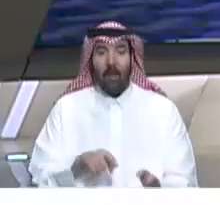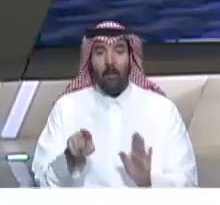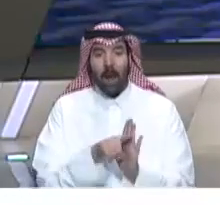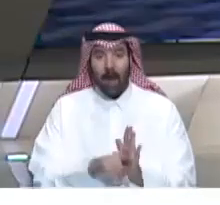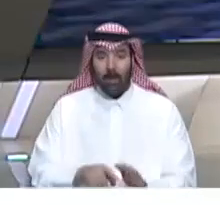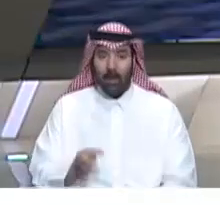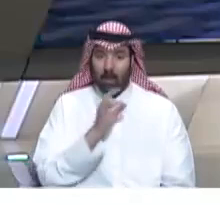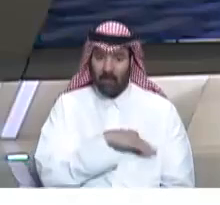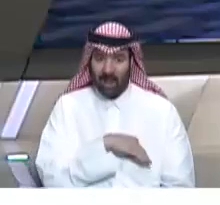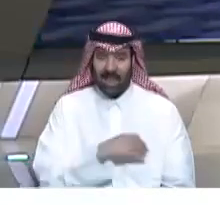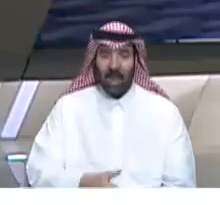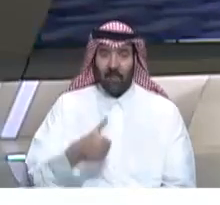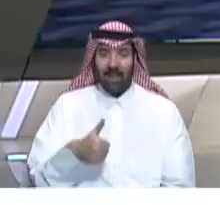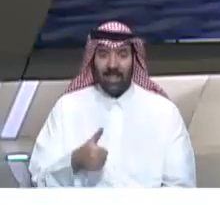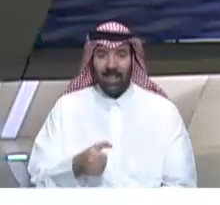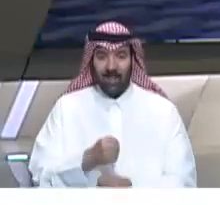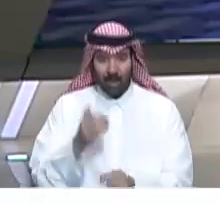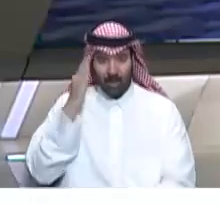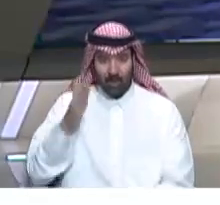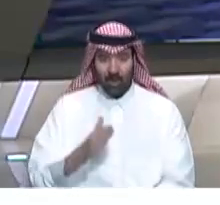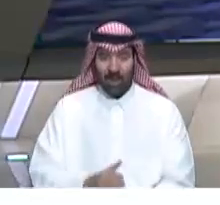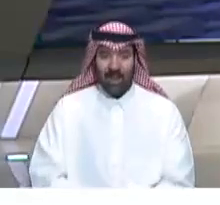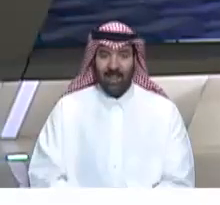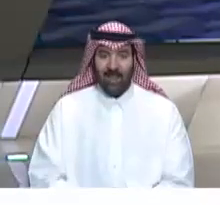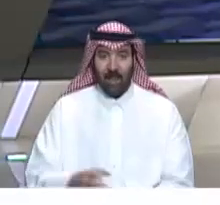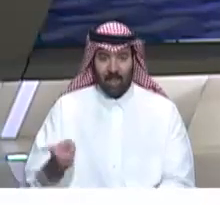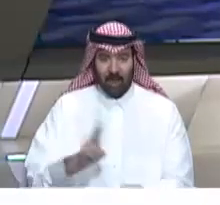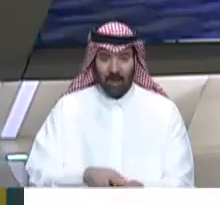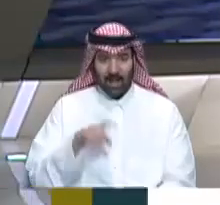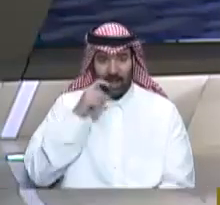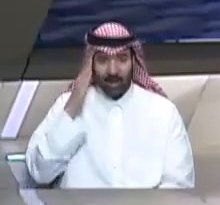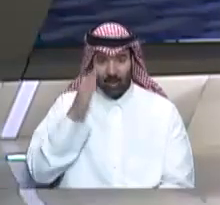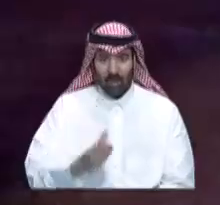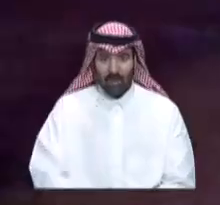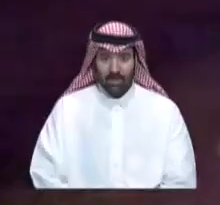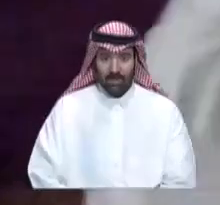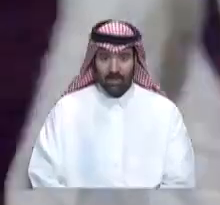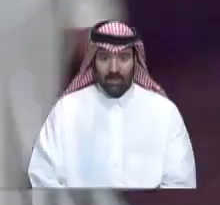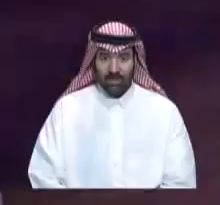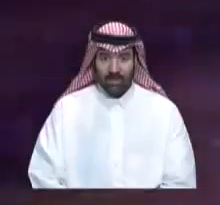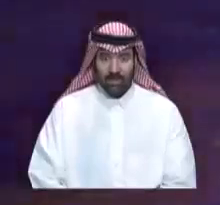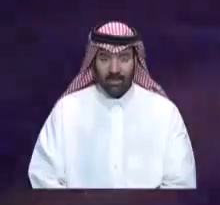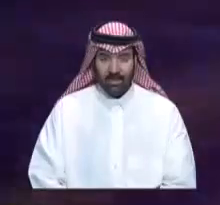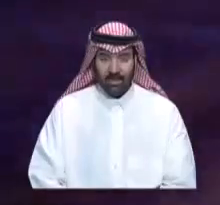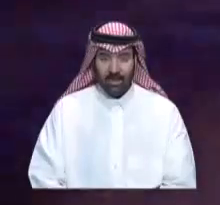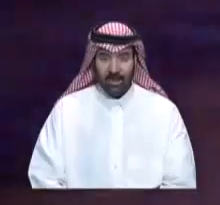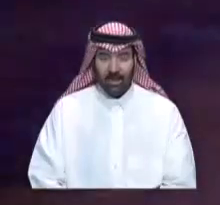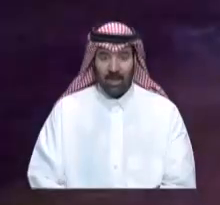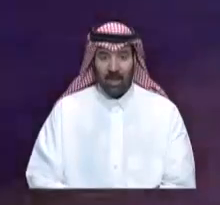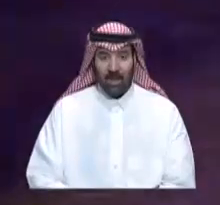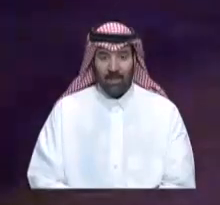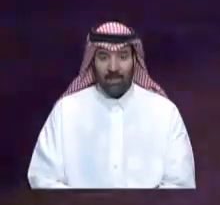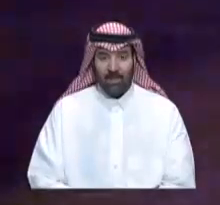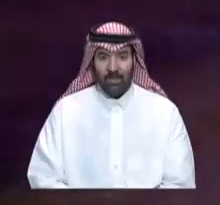الفعاليات الموجودة التي وضعتها الأمانة. شكرا لك عبد العزيز، نلتقيك على خير إن شاء الله. شكرا لك. إذن مشاهدينا أيضا